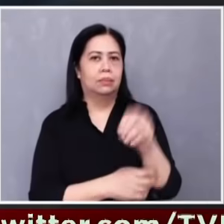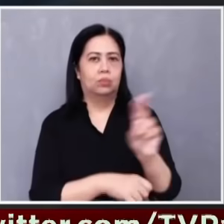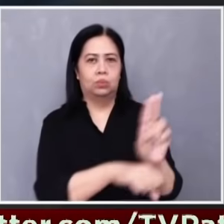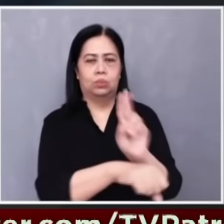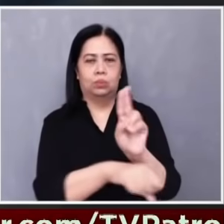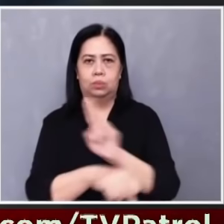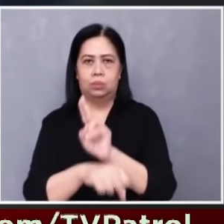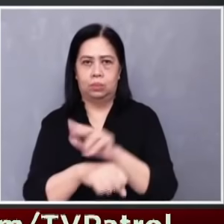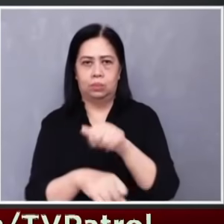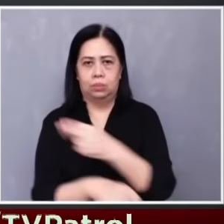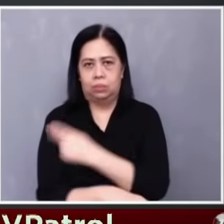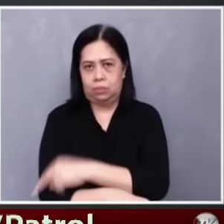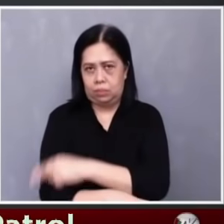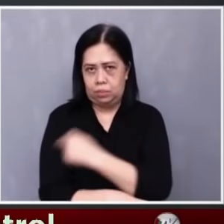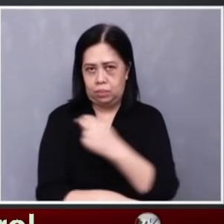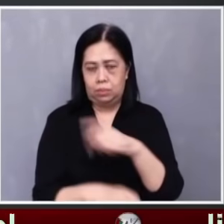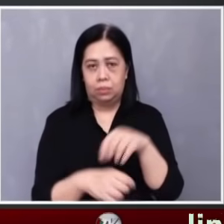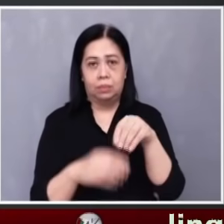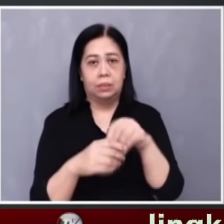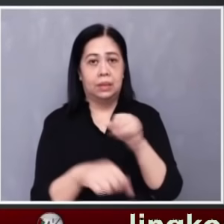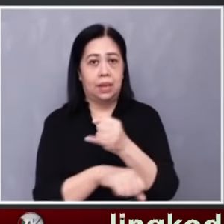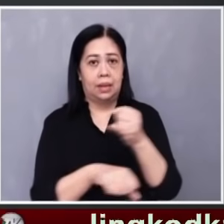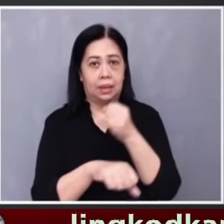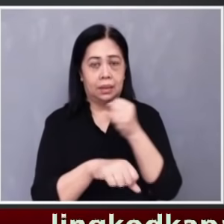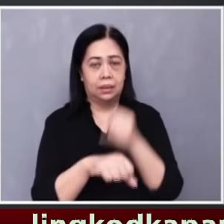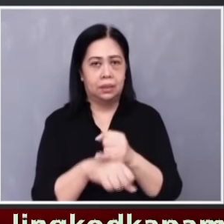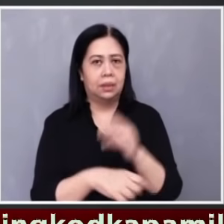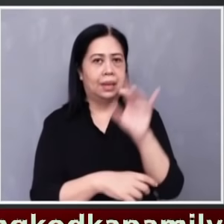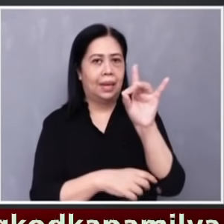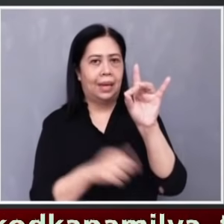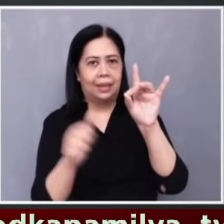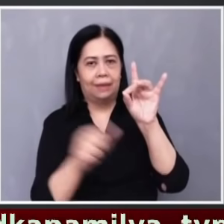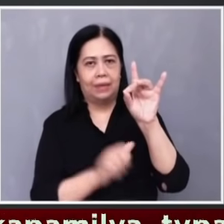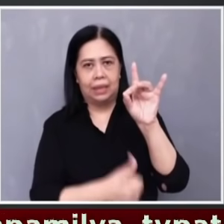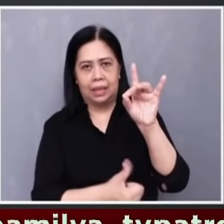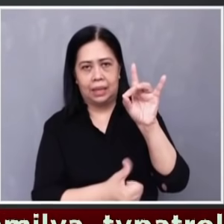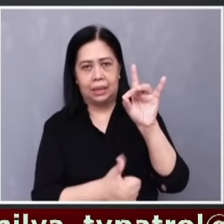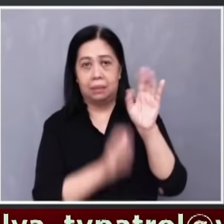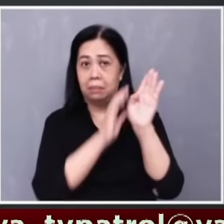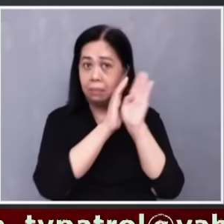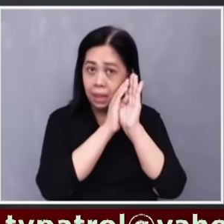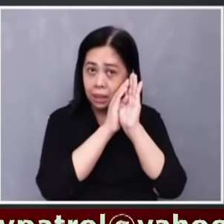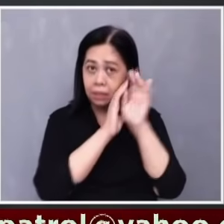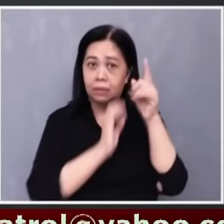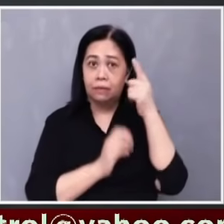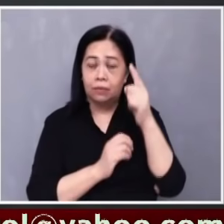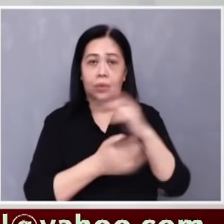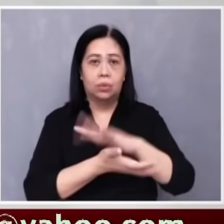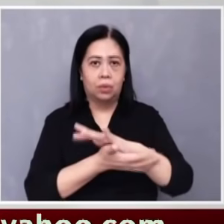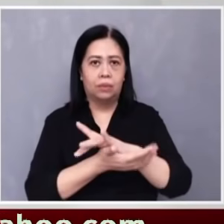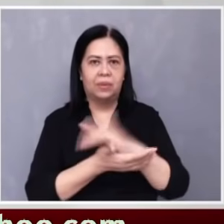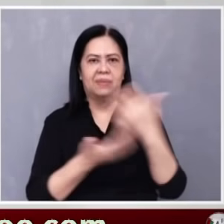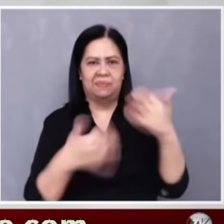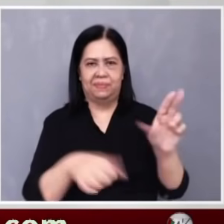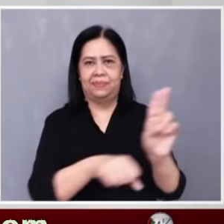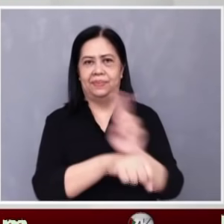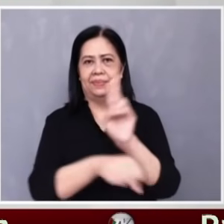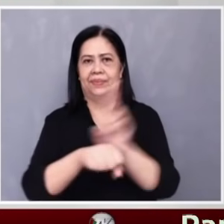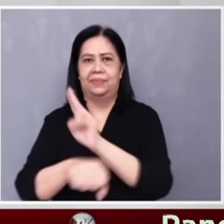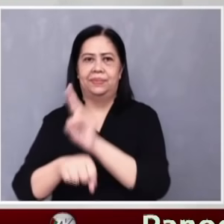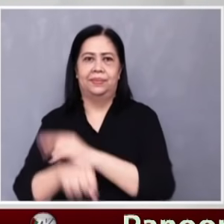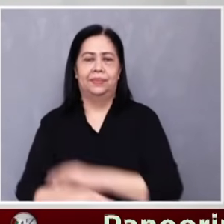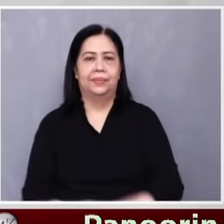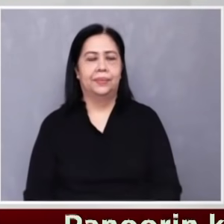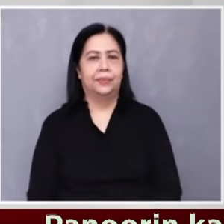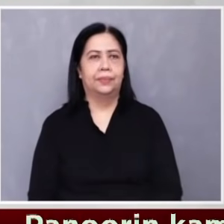sa mga ospital sa isla o 8 sa bawat 10 kama para sa COVID ang okupado. We have